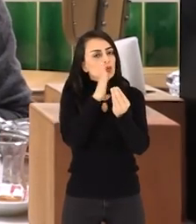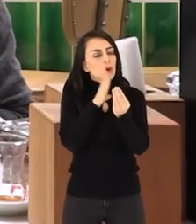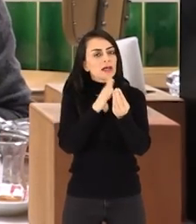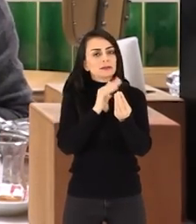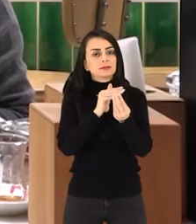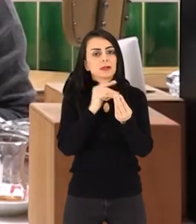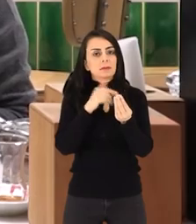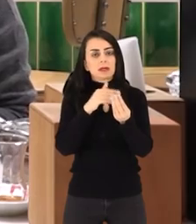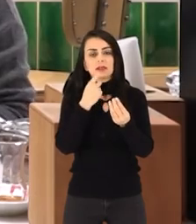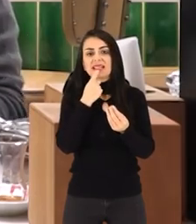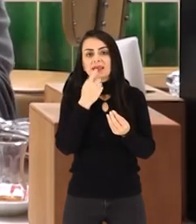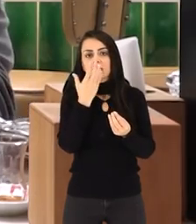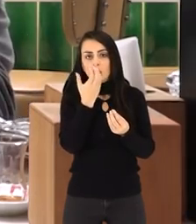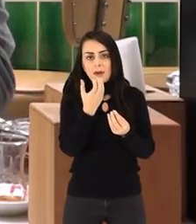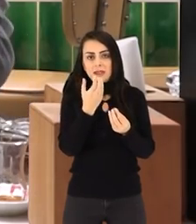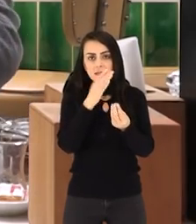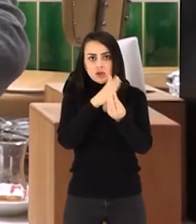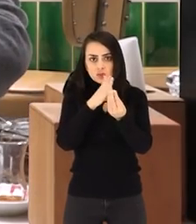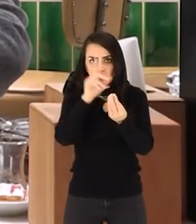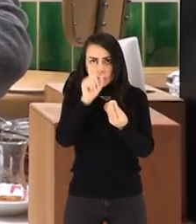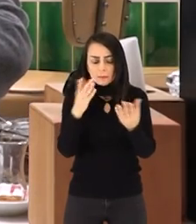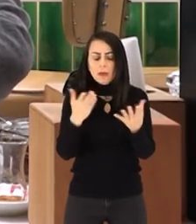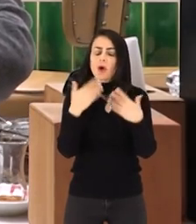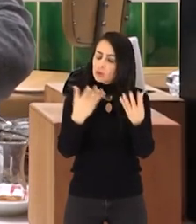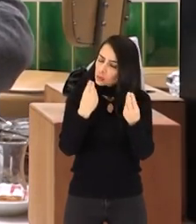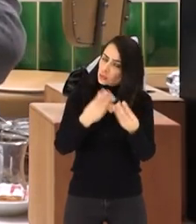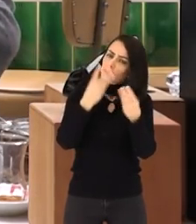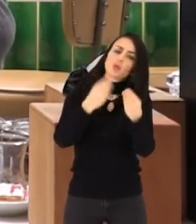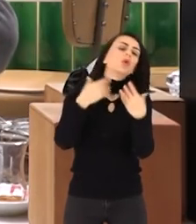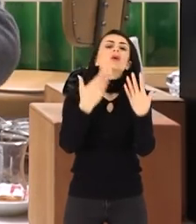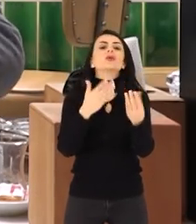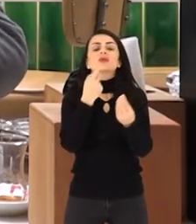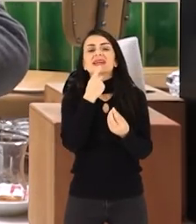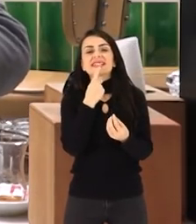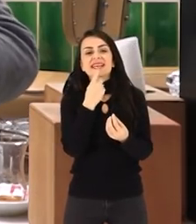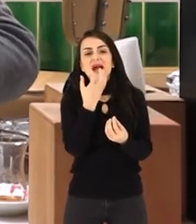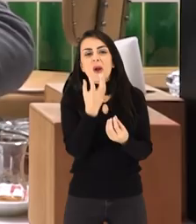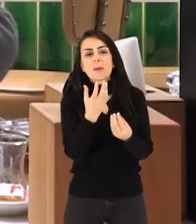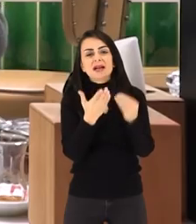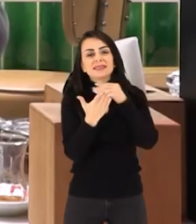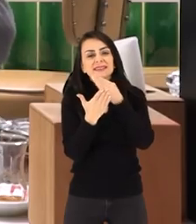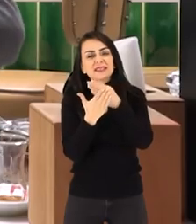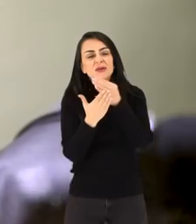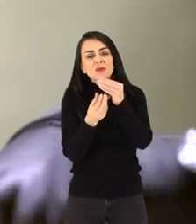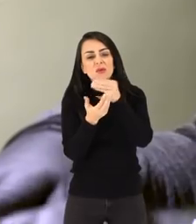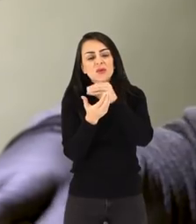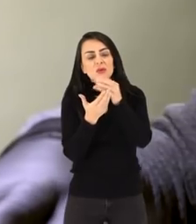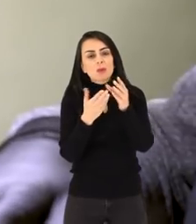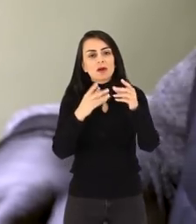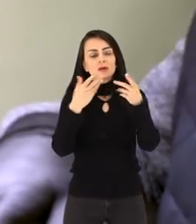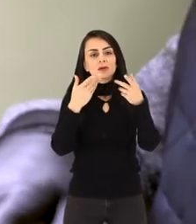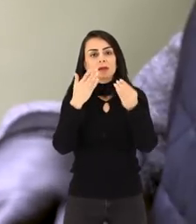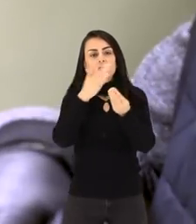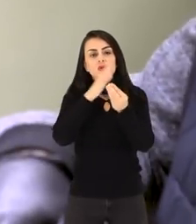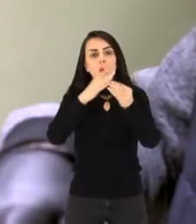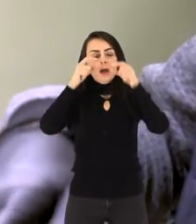Ben domatesi çünkü doğrayayım mı? Olur. Olur. Kaçıyor soğandan çünkü. Soğandan uzadı hakikaten. Bir şey söyleyeceğim. Soğan gözlükleri var biliyor